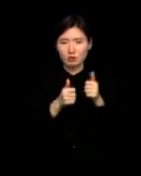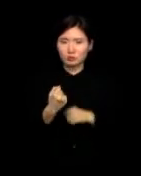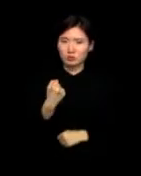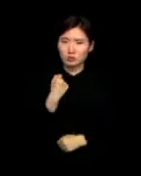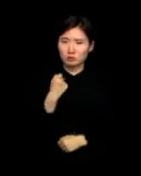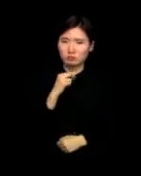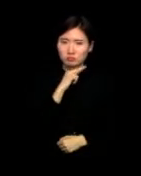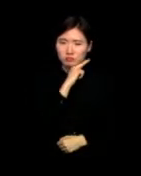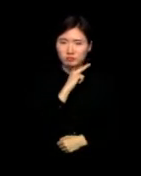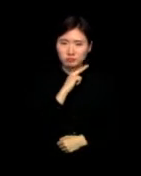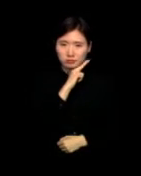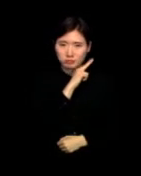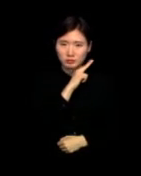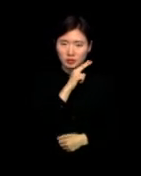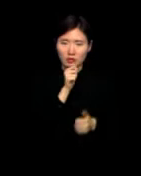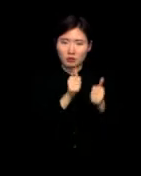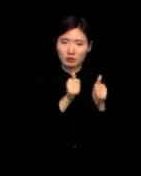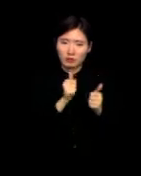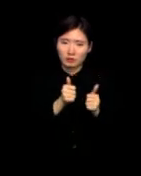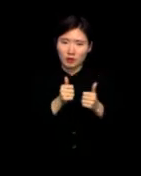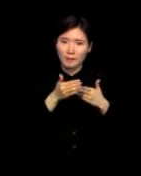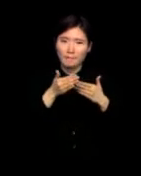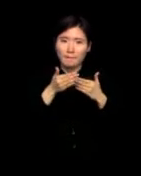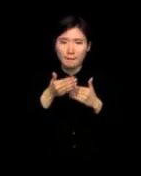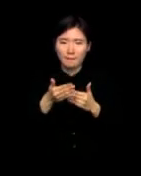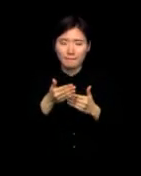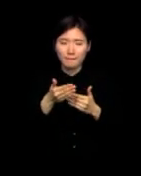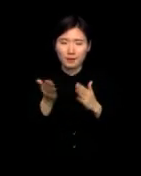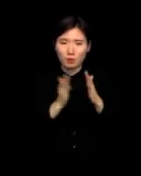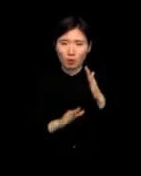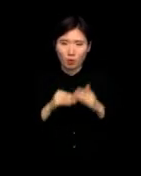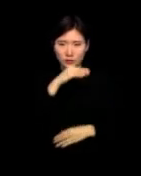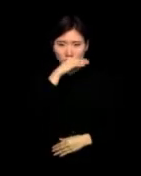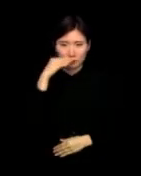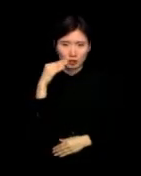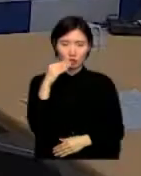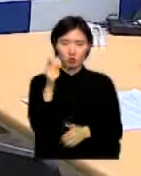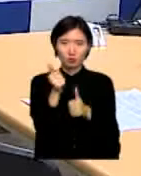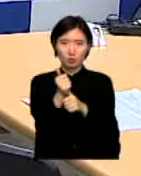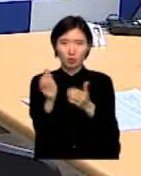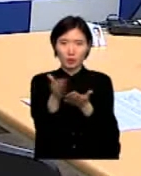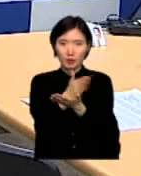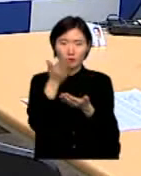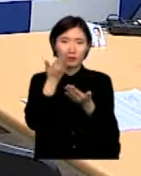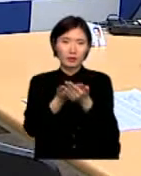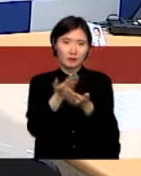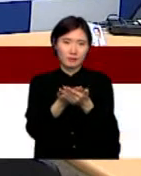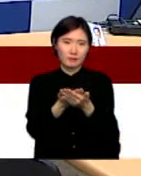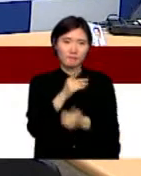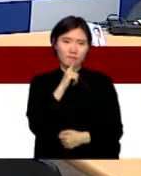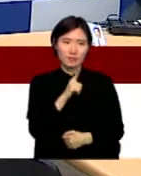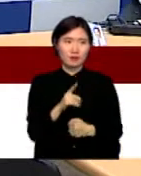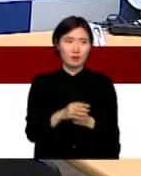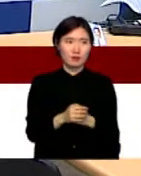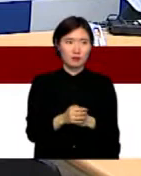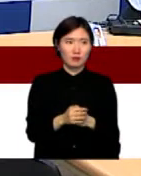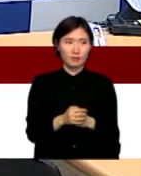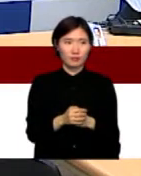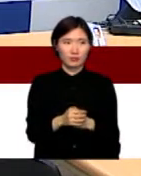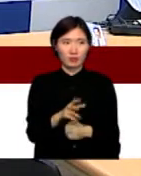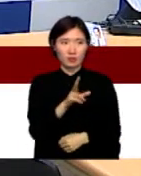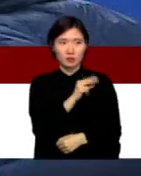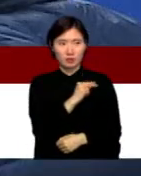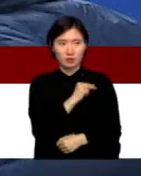의심된다 며 경선을 통해 공정하게 후보자를 가릴 것을 요구하고 있습니다 그런 권리 당원들의 의사도 묻지 않고